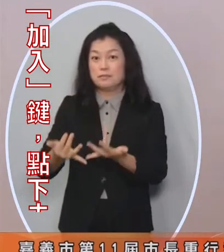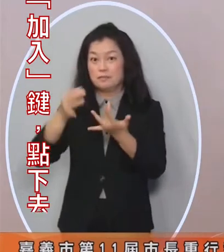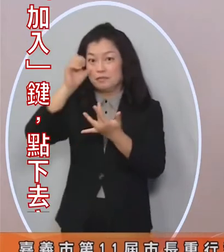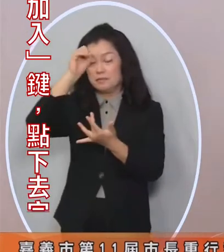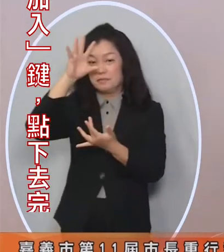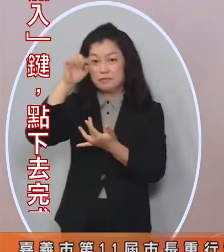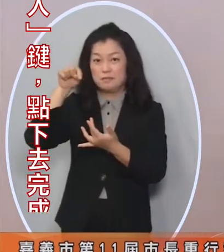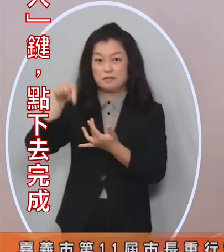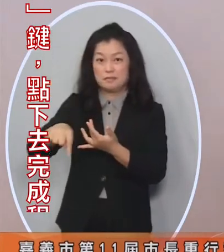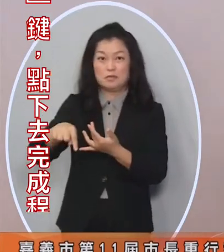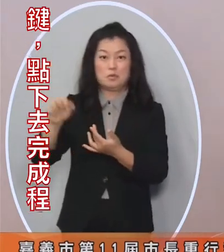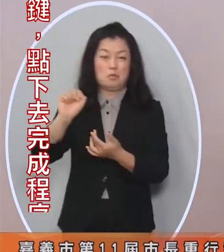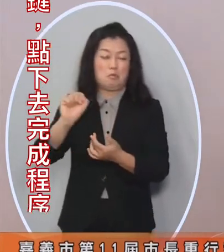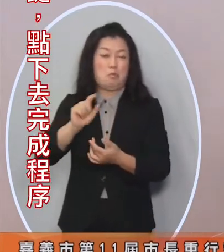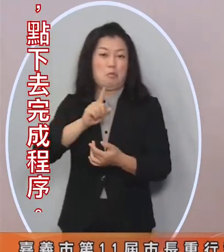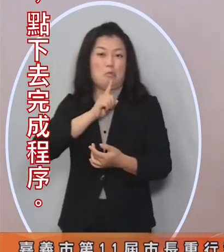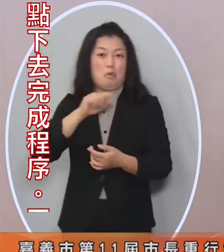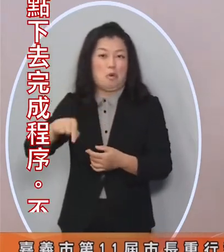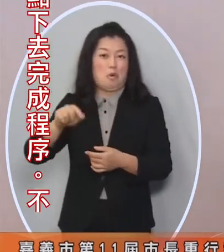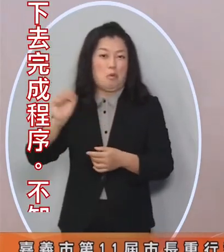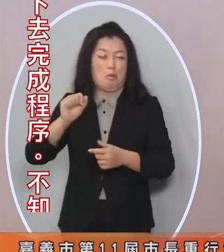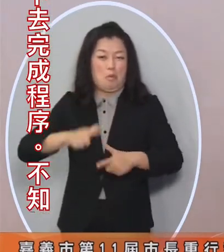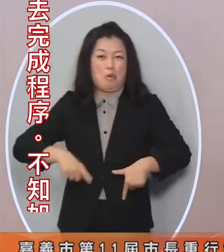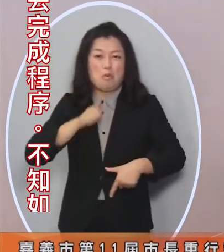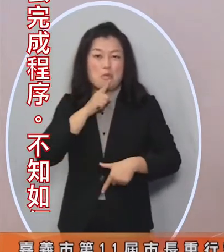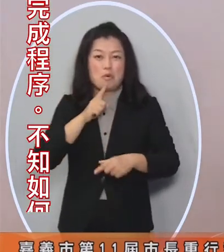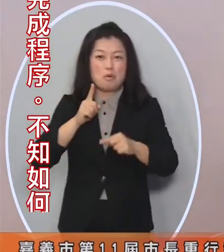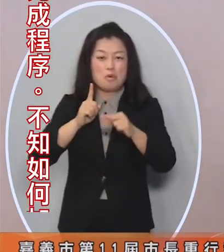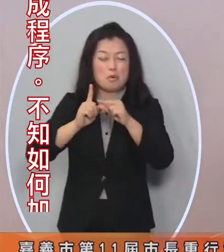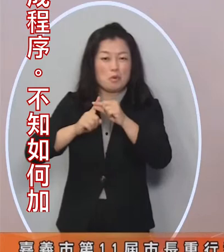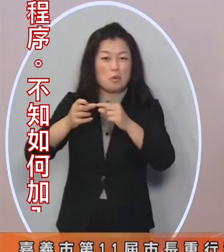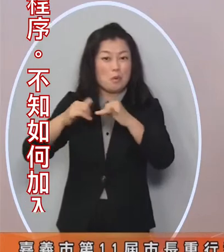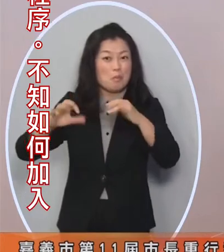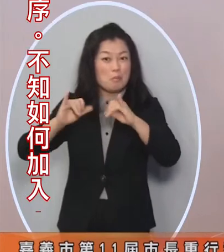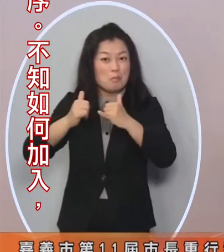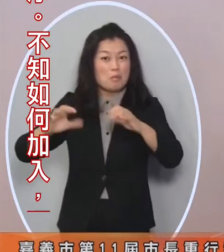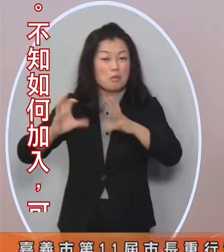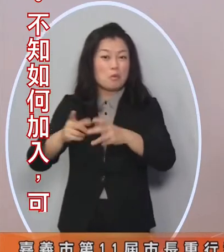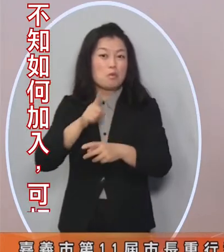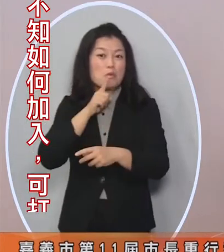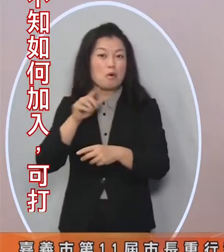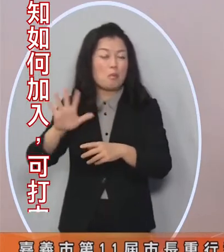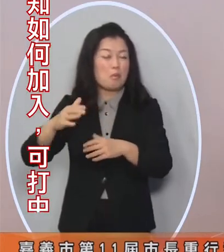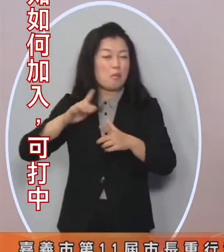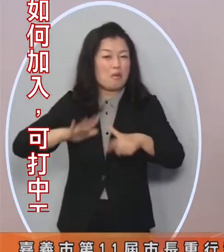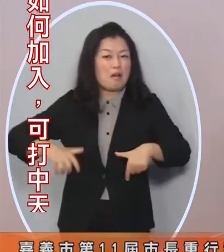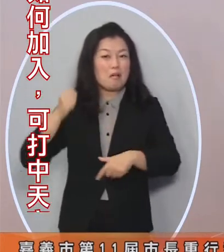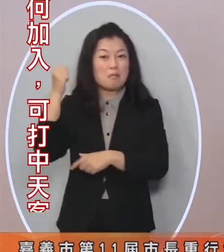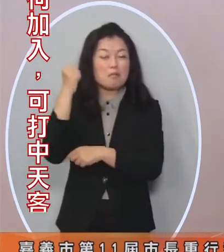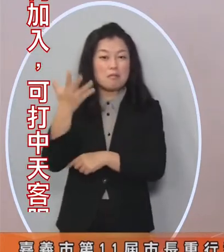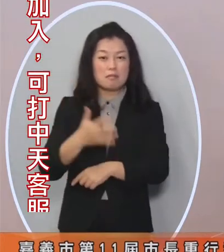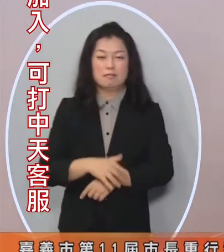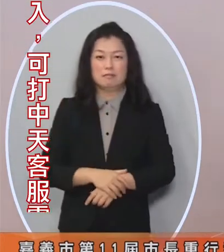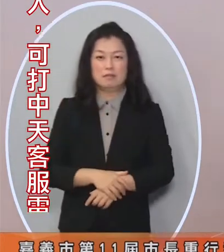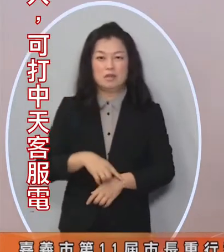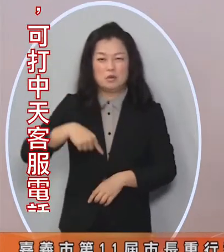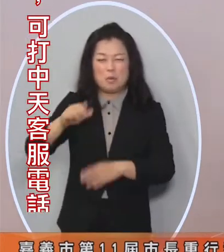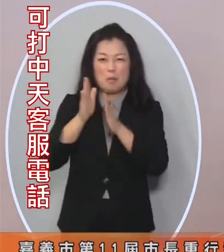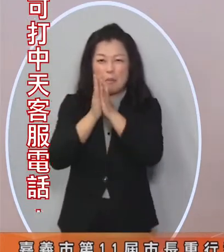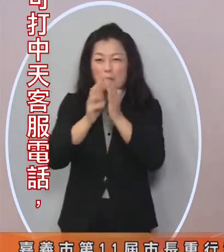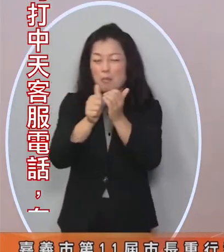泽东伊也毋敢讲是中华人民共和中华国诶国父，伊也毋敢讲伊，吼、哦，他咧拜孙中